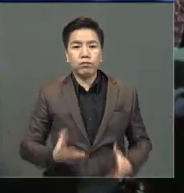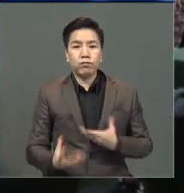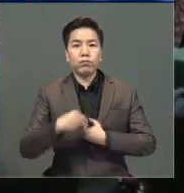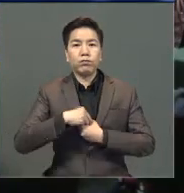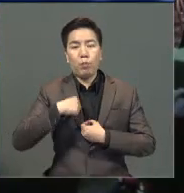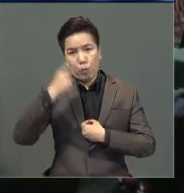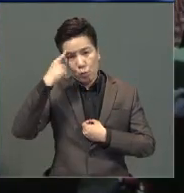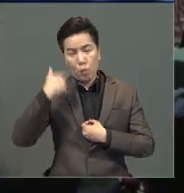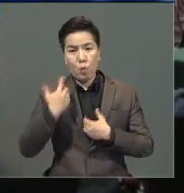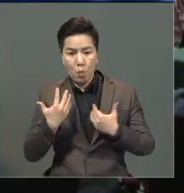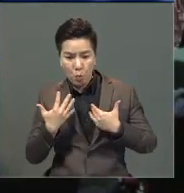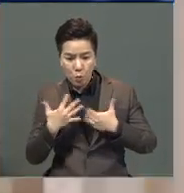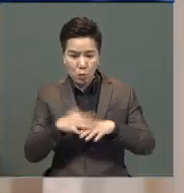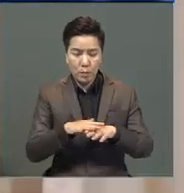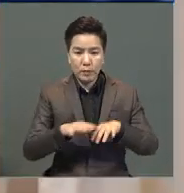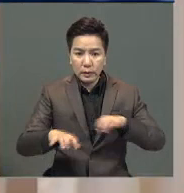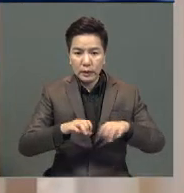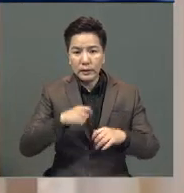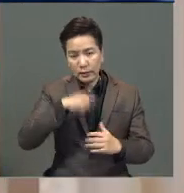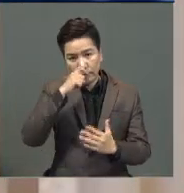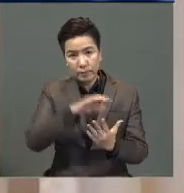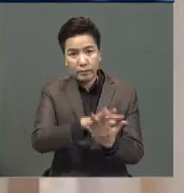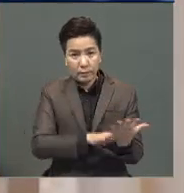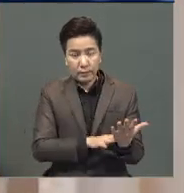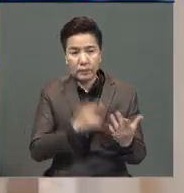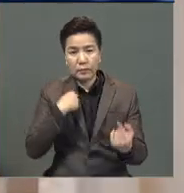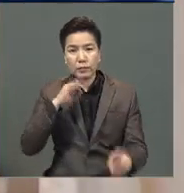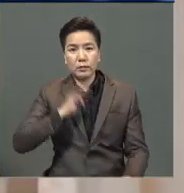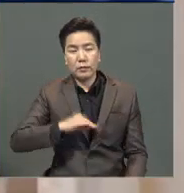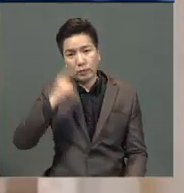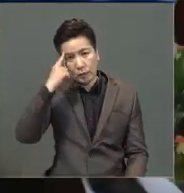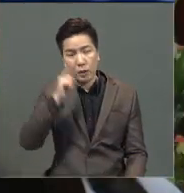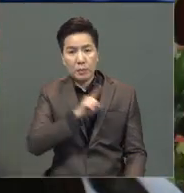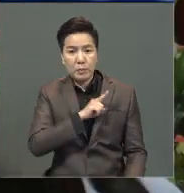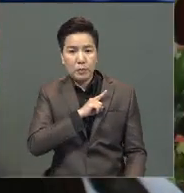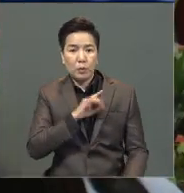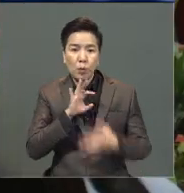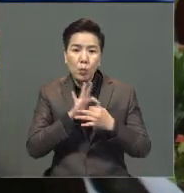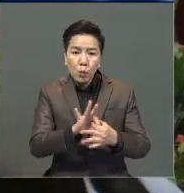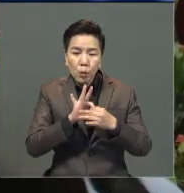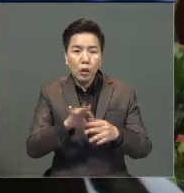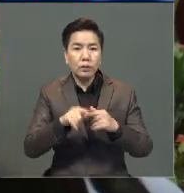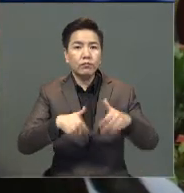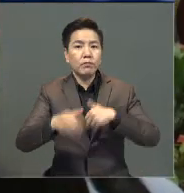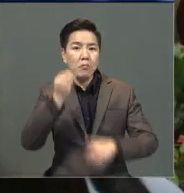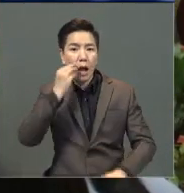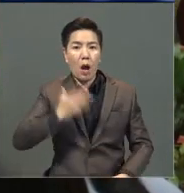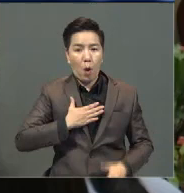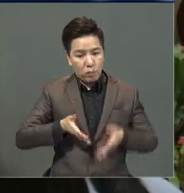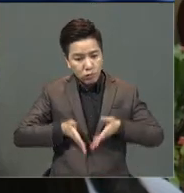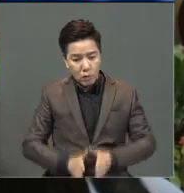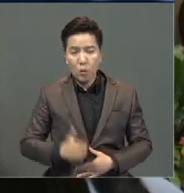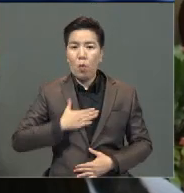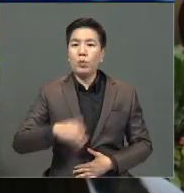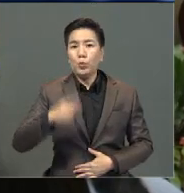ถึงการมีส่วนร่วมในการปกครองและการบริหารท้องถิ่นรวมถึงตระหนักความรับผิดชอบและความหวงแขน 2ถิ่นของตัว